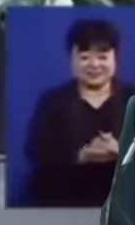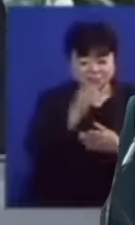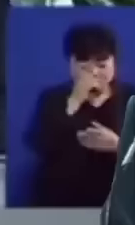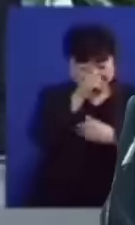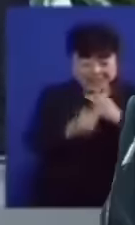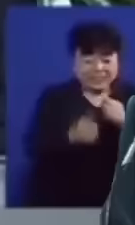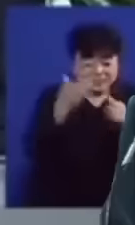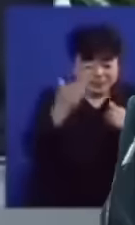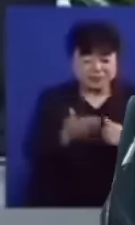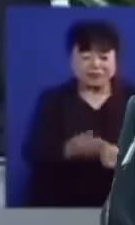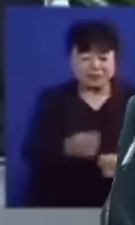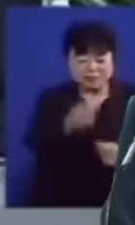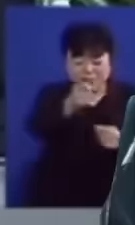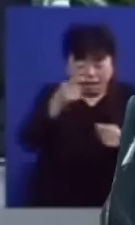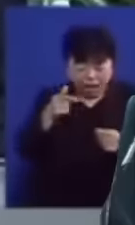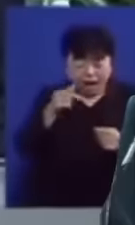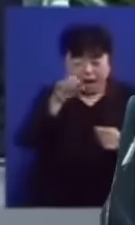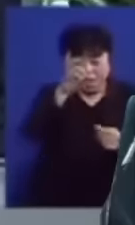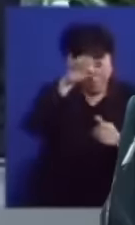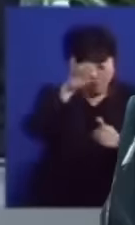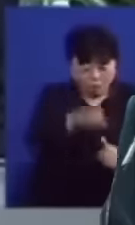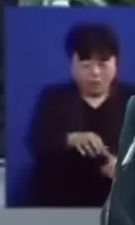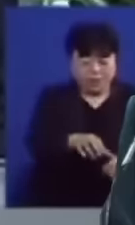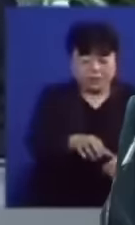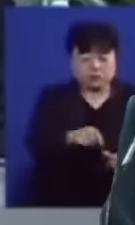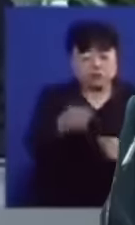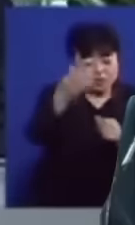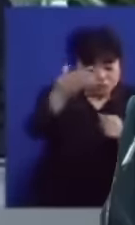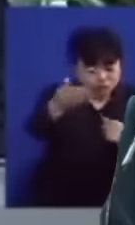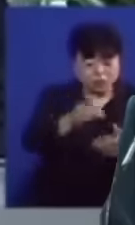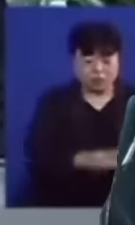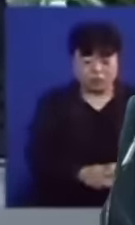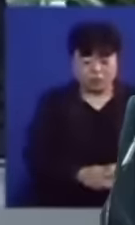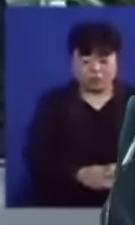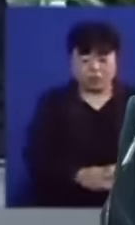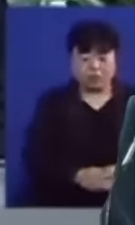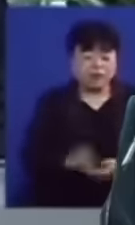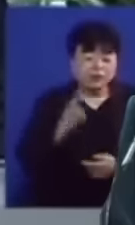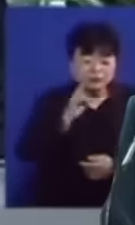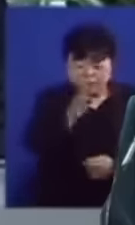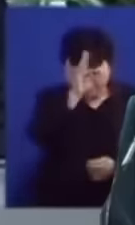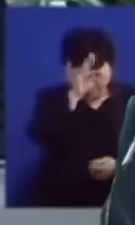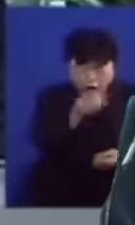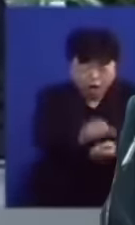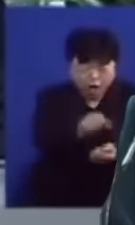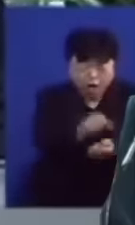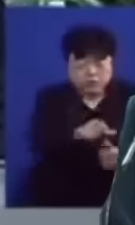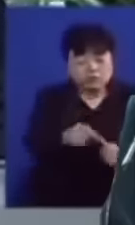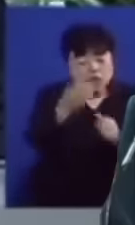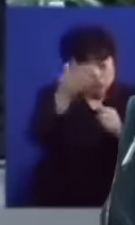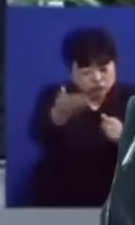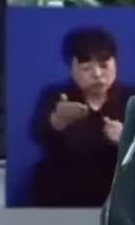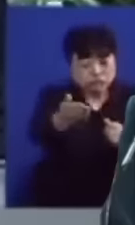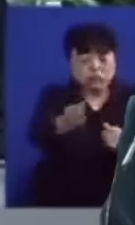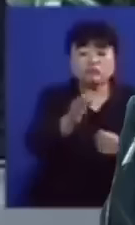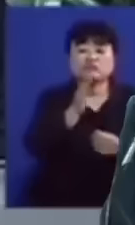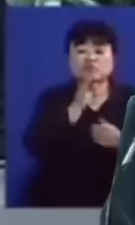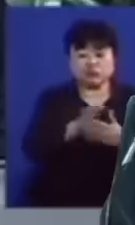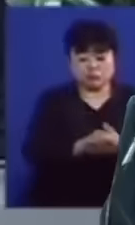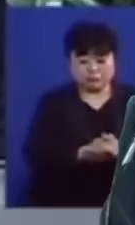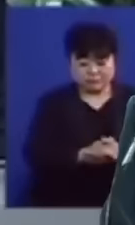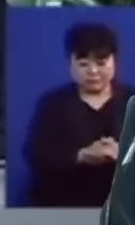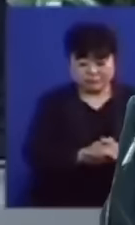하나님이 새사냥꾼의 올무에서 우리를 건져주시고 극한 연병에서 건져주실 것은 당연한